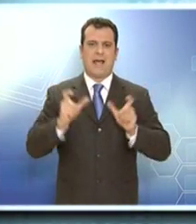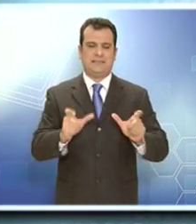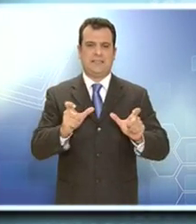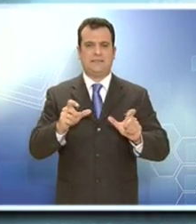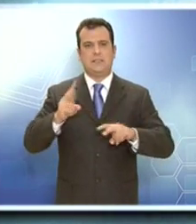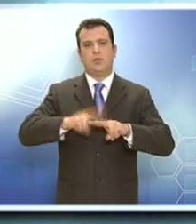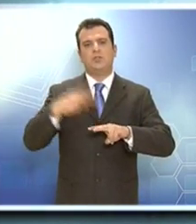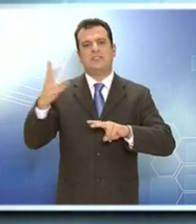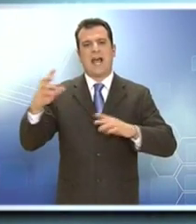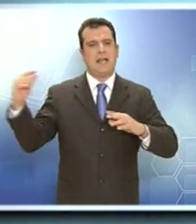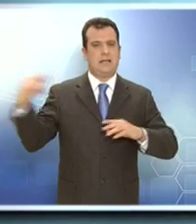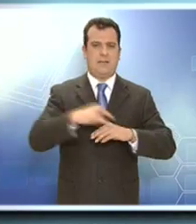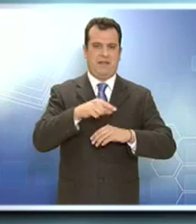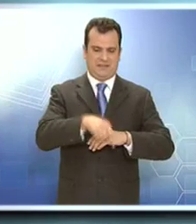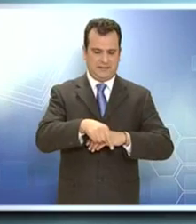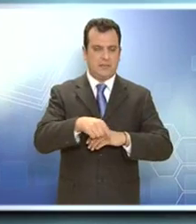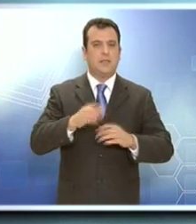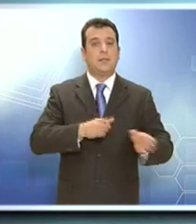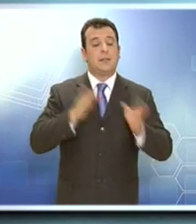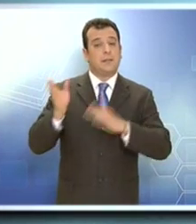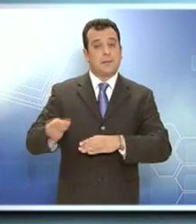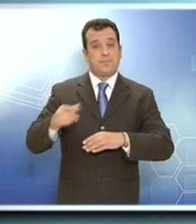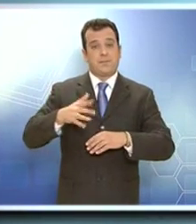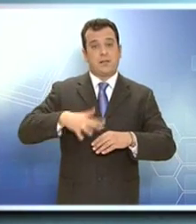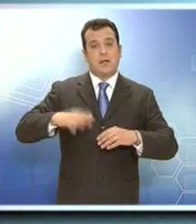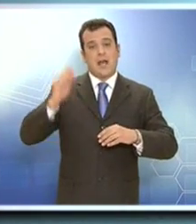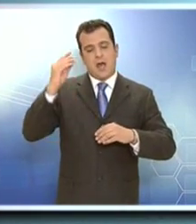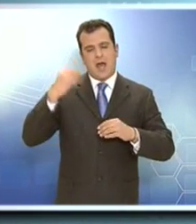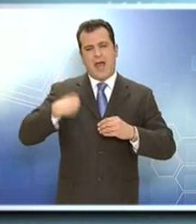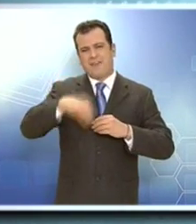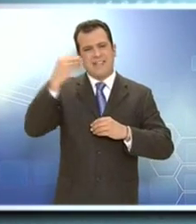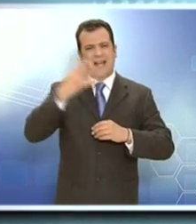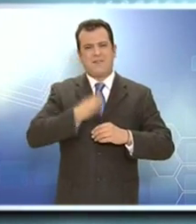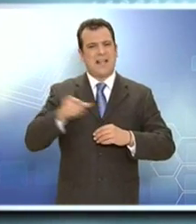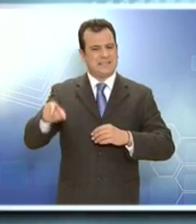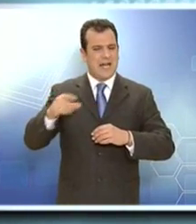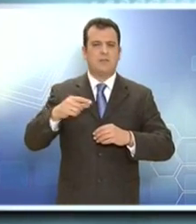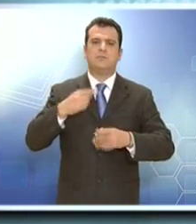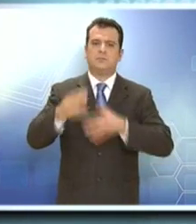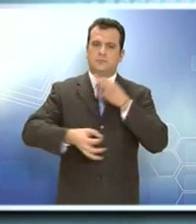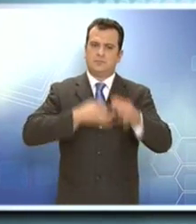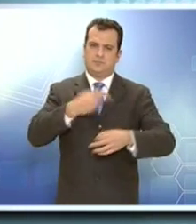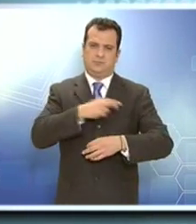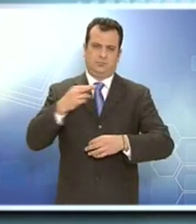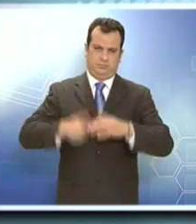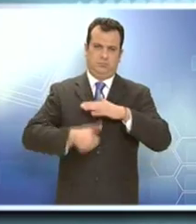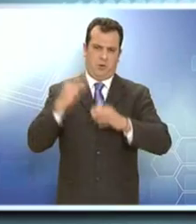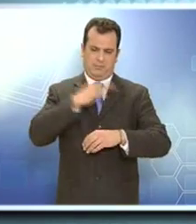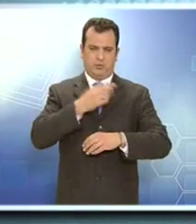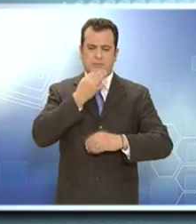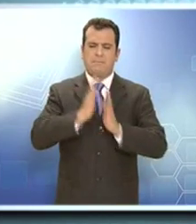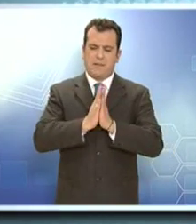επιθέσεις του σιωνιστικού καθεστώτος. Εν τω μεταξύ, από την Καμπούλ, ο Αφγανός πρόεδρος Χαμίντ Καρζάι απίφθινε έκκληση για